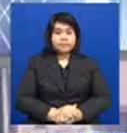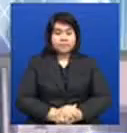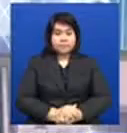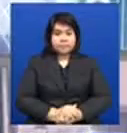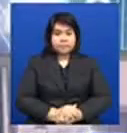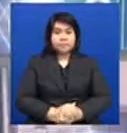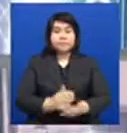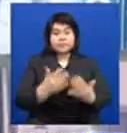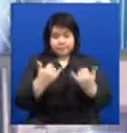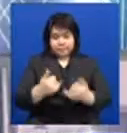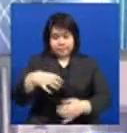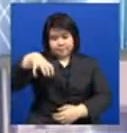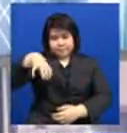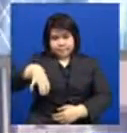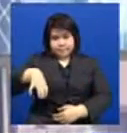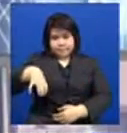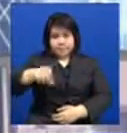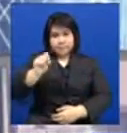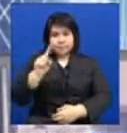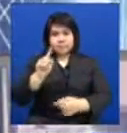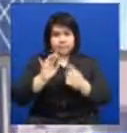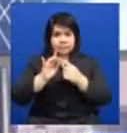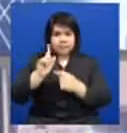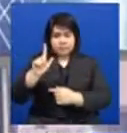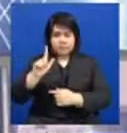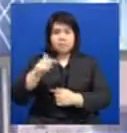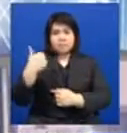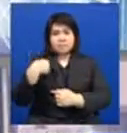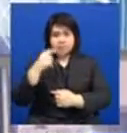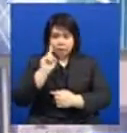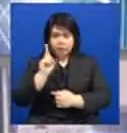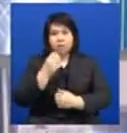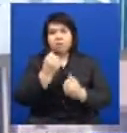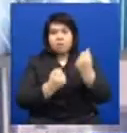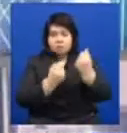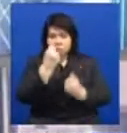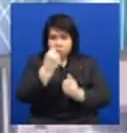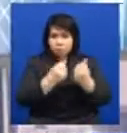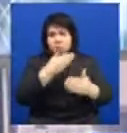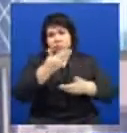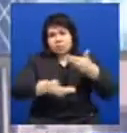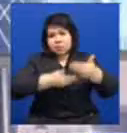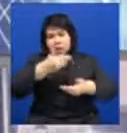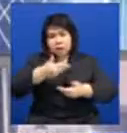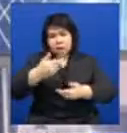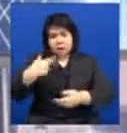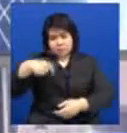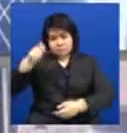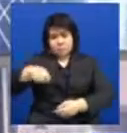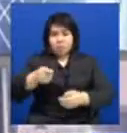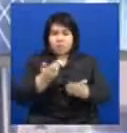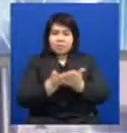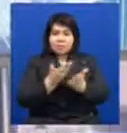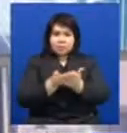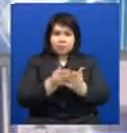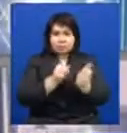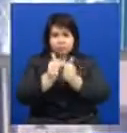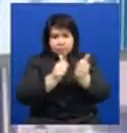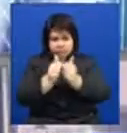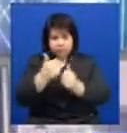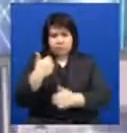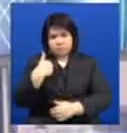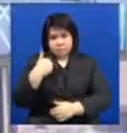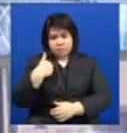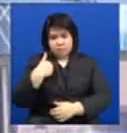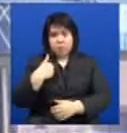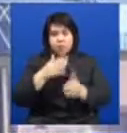ขณะที่กรมศุลกากรเปิดขายท่อตลาดรถยนต์ของกลางนะคะโดยวิธีการประมูลด้วยวาจามีประชาชนให้ความสนใจเข้าร่วมประ